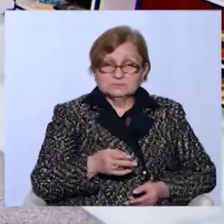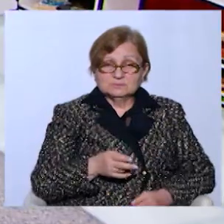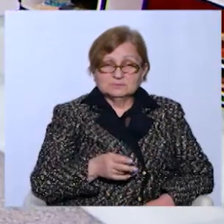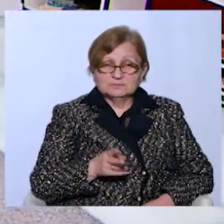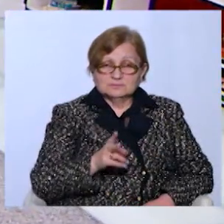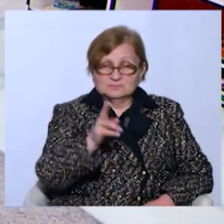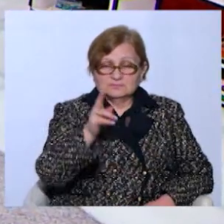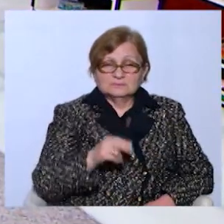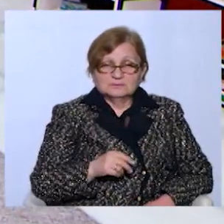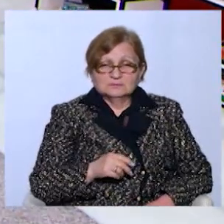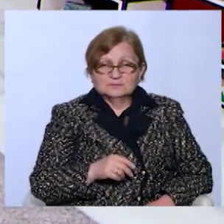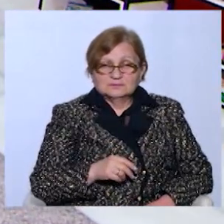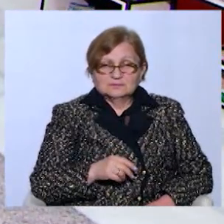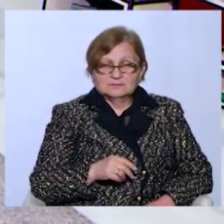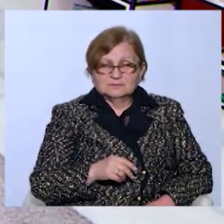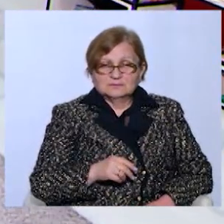ჩამოვაჭრათ კვადრატი.